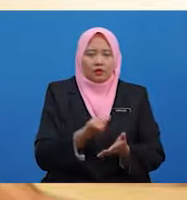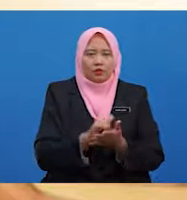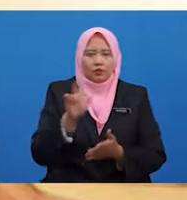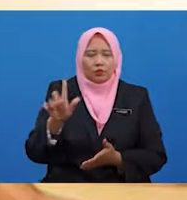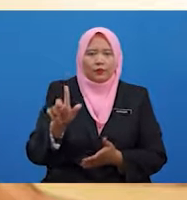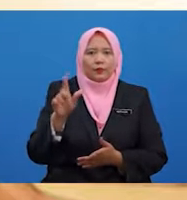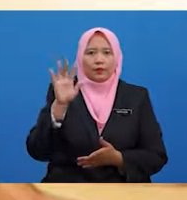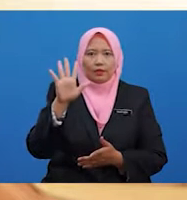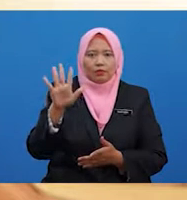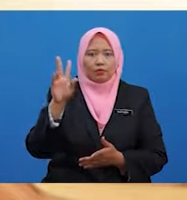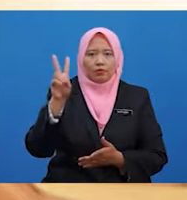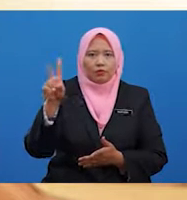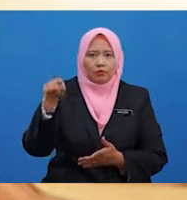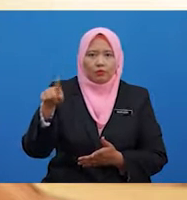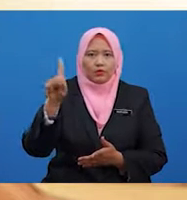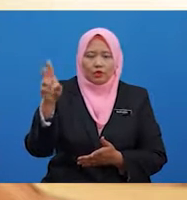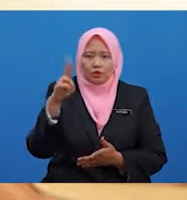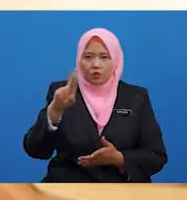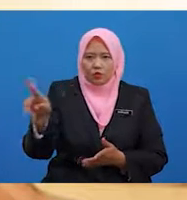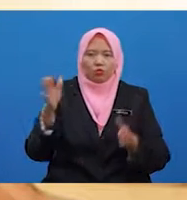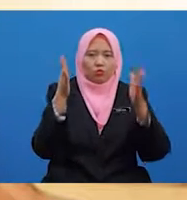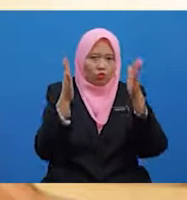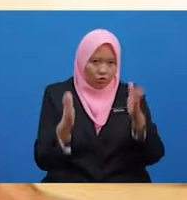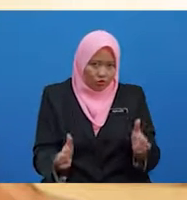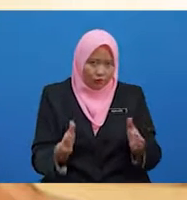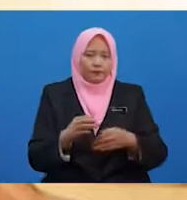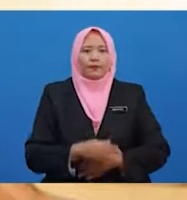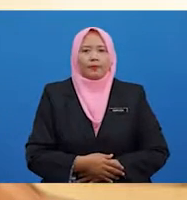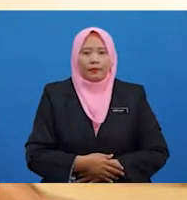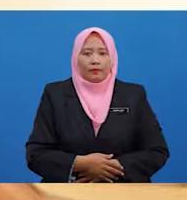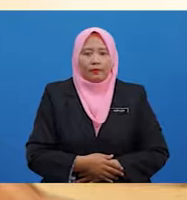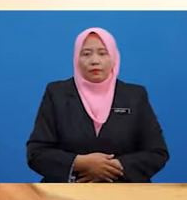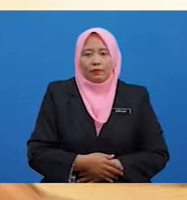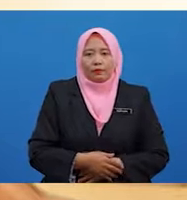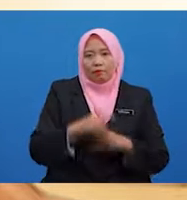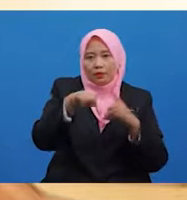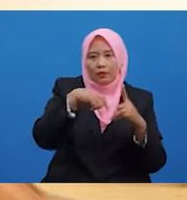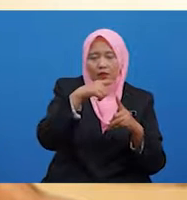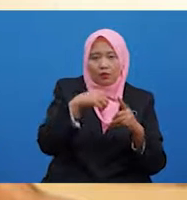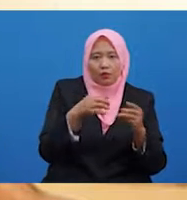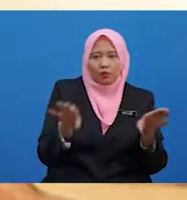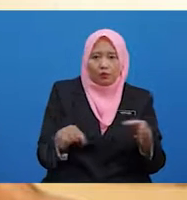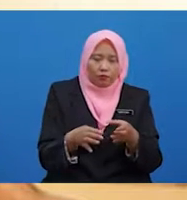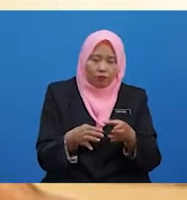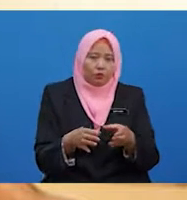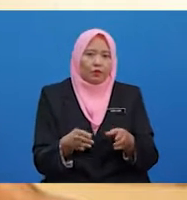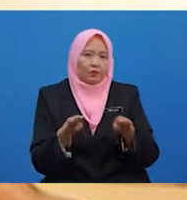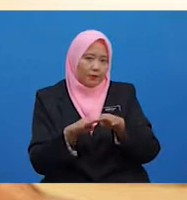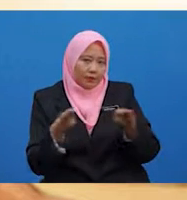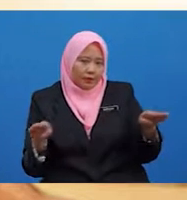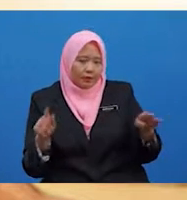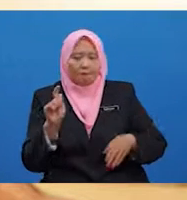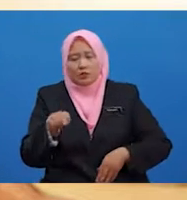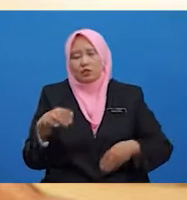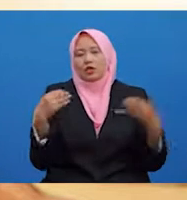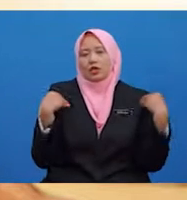Faham kan, para pelajar? Perlu diingatkan, bila membuat perbandingan, perlu ada lawannya. Contoh